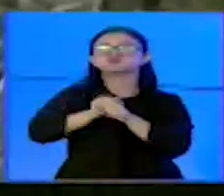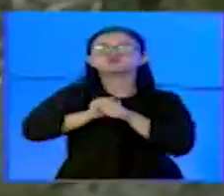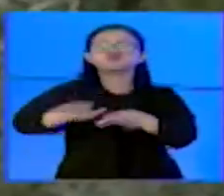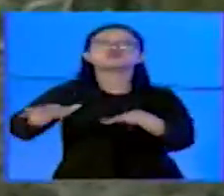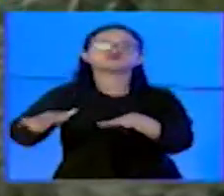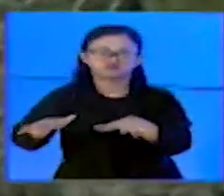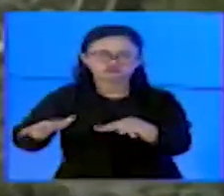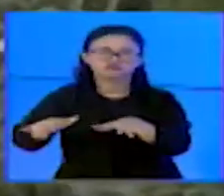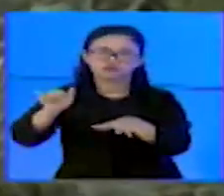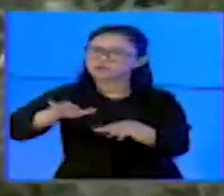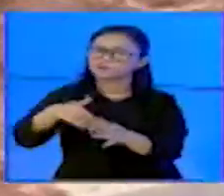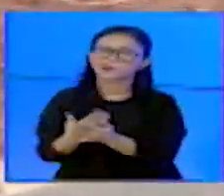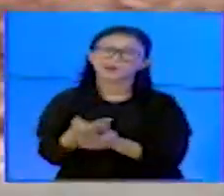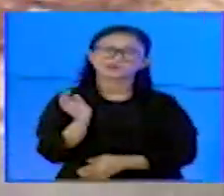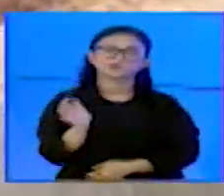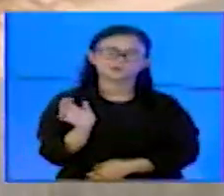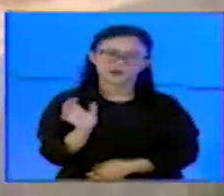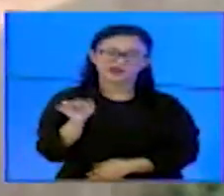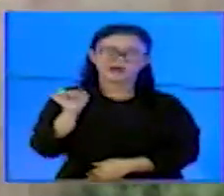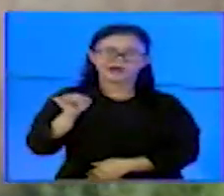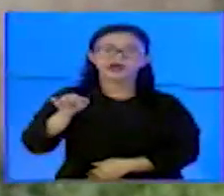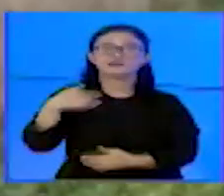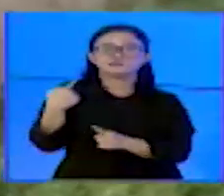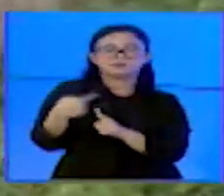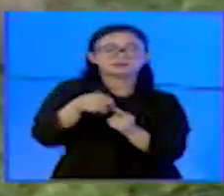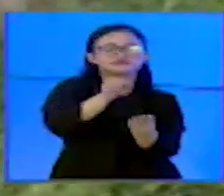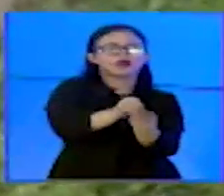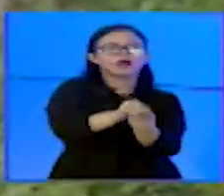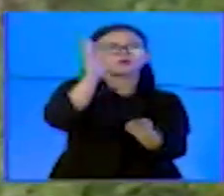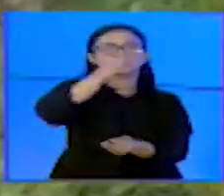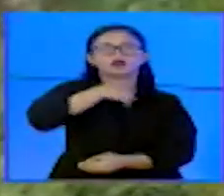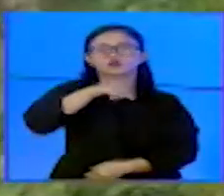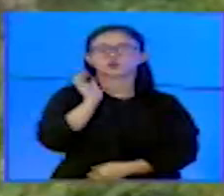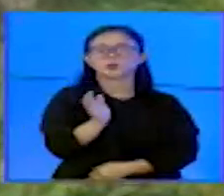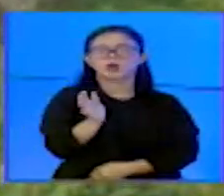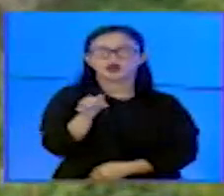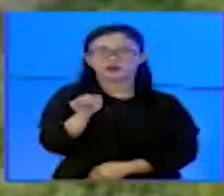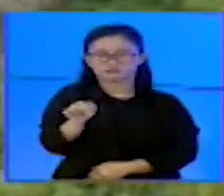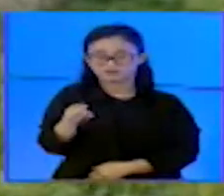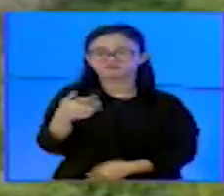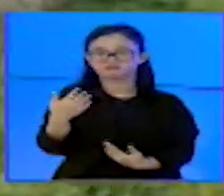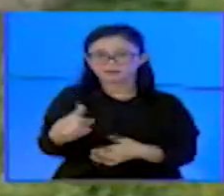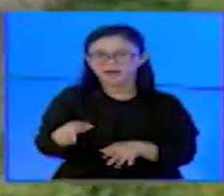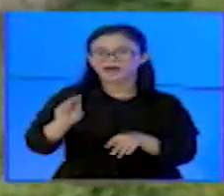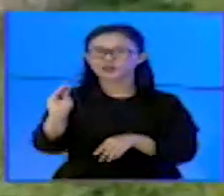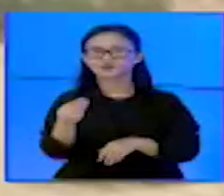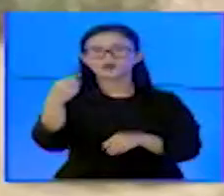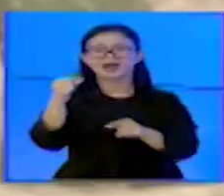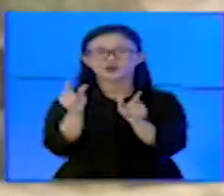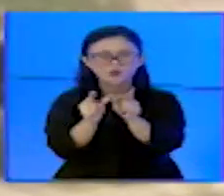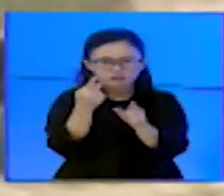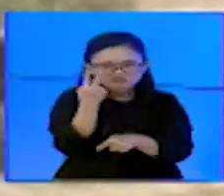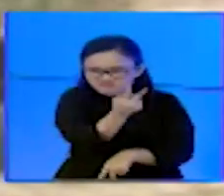dua warga yang meninggal telah dimakamkan di TPU Padurenan Kota Bekasi pasca meninggalnya dua warga dilakukan pengetatan